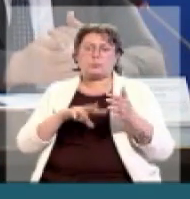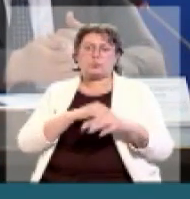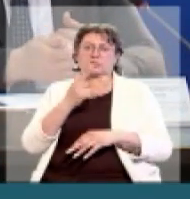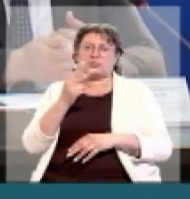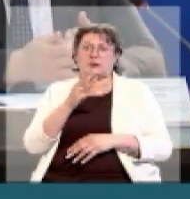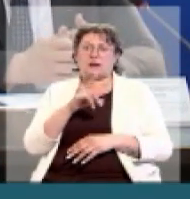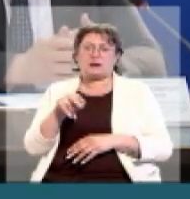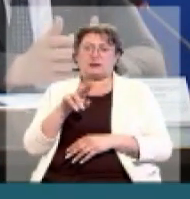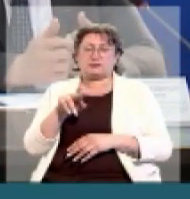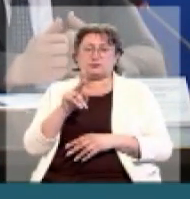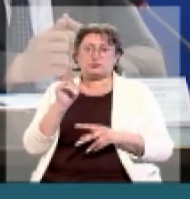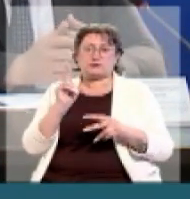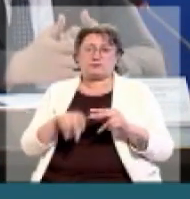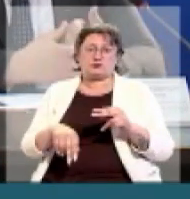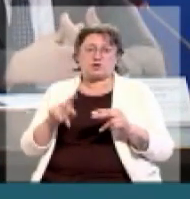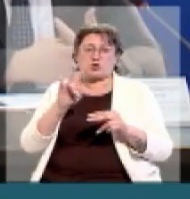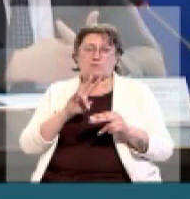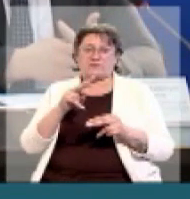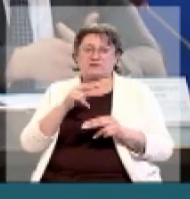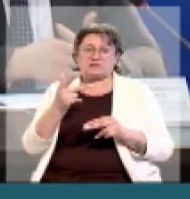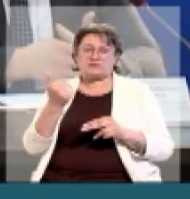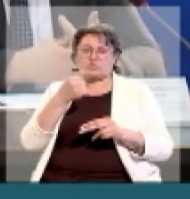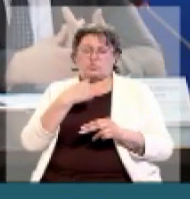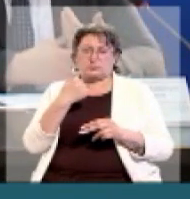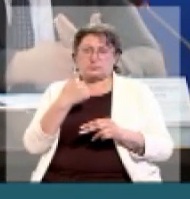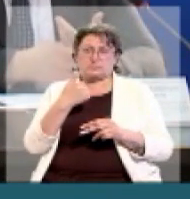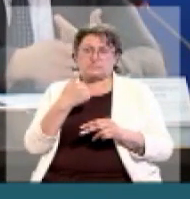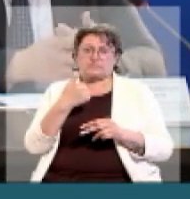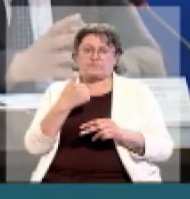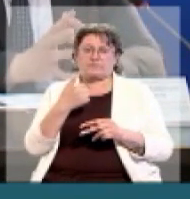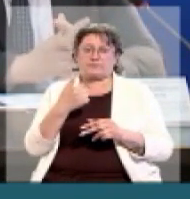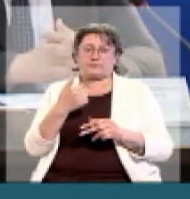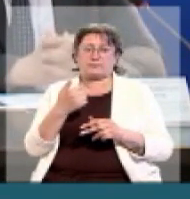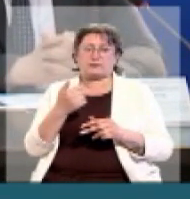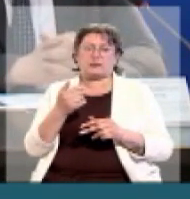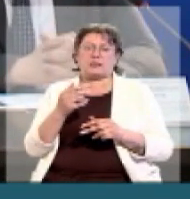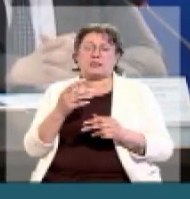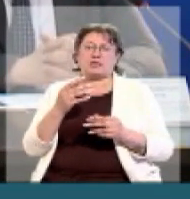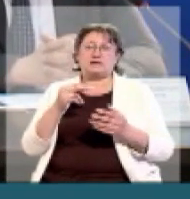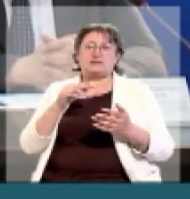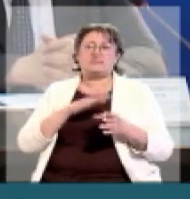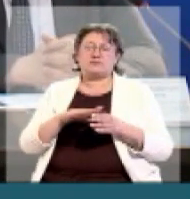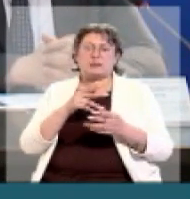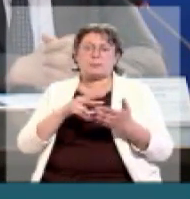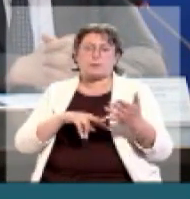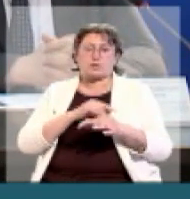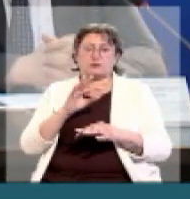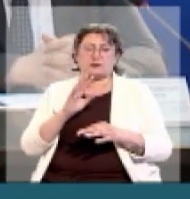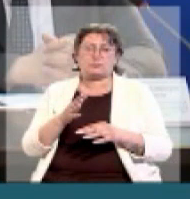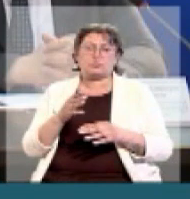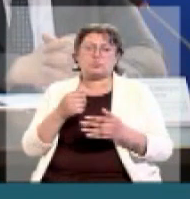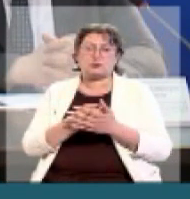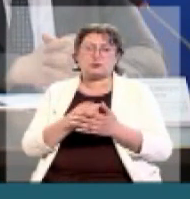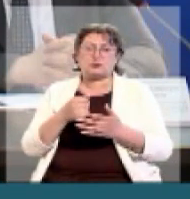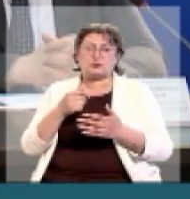стоимость проекта 3 миллиарда. Срок завершения ноябрь 2023 года. Реализация данного проекта доведет характеристики